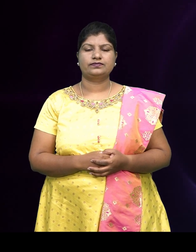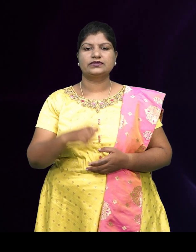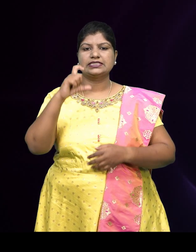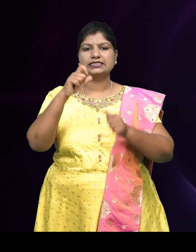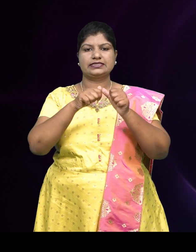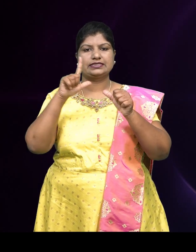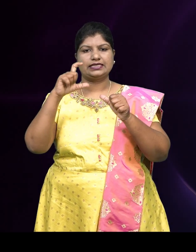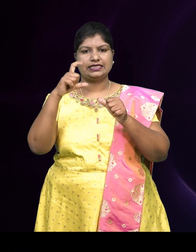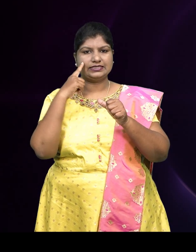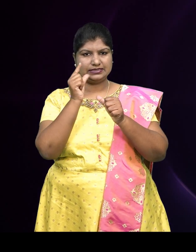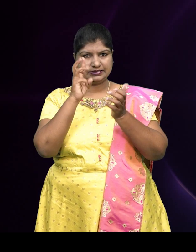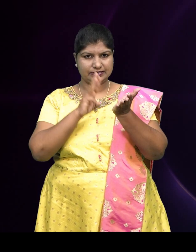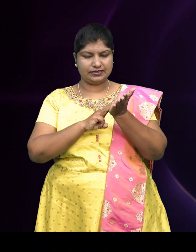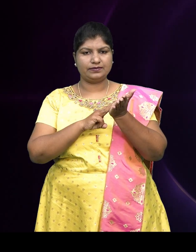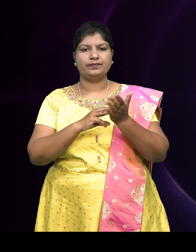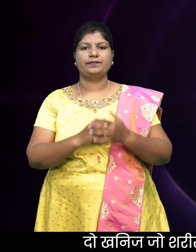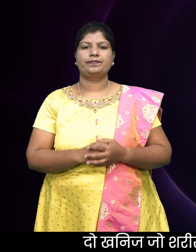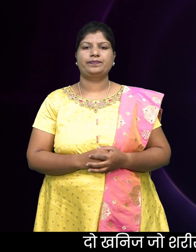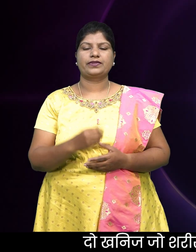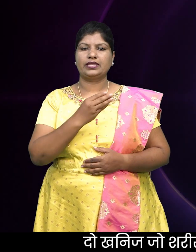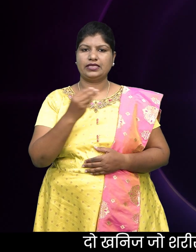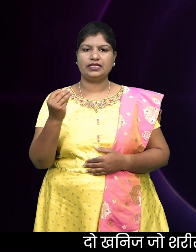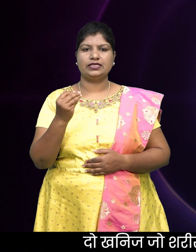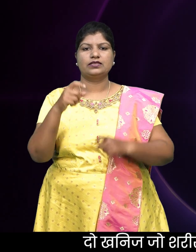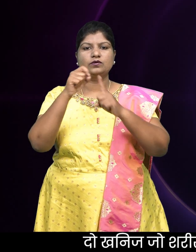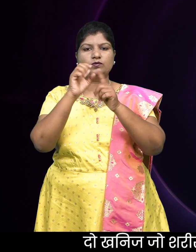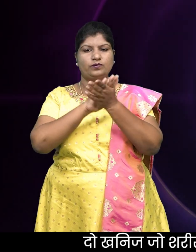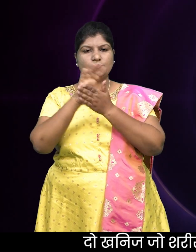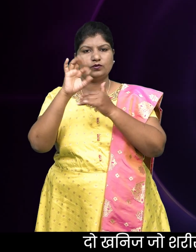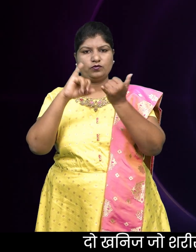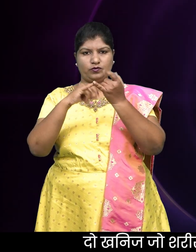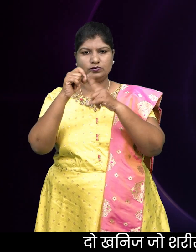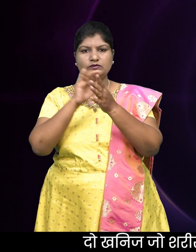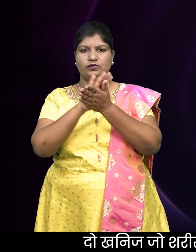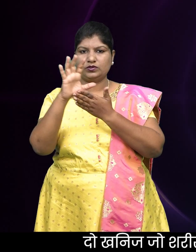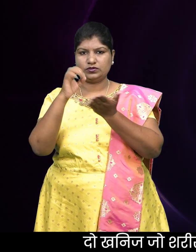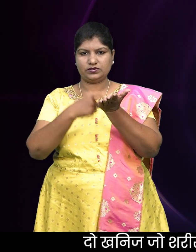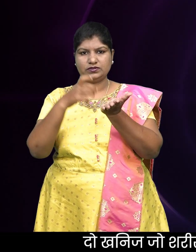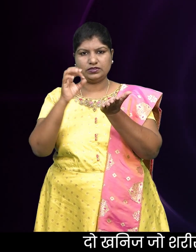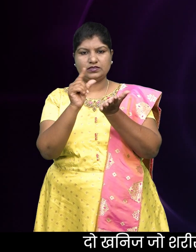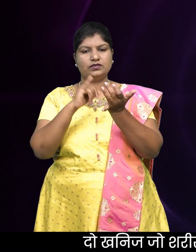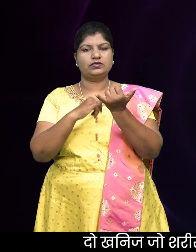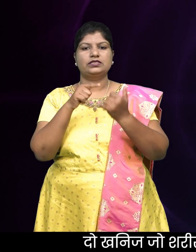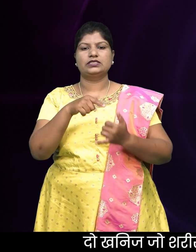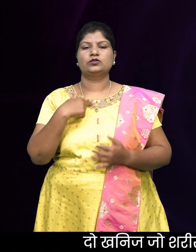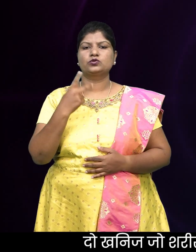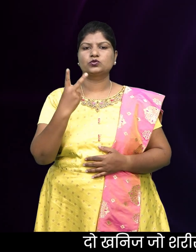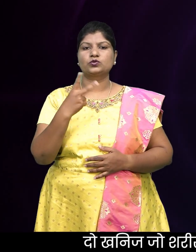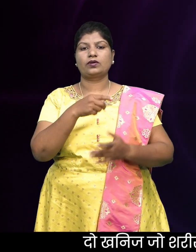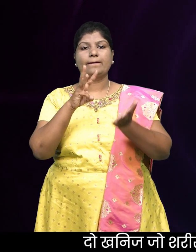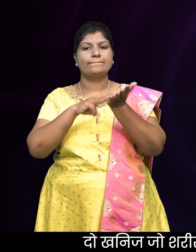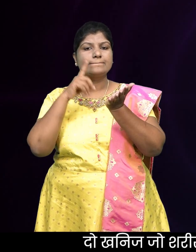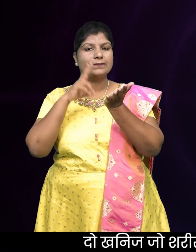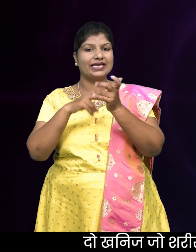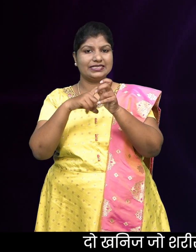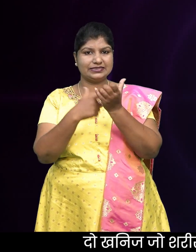3. कैल्शियम और फास्फोरस, 2 खनिज जो शरीर को महत्वपूर्ण नियामक कार्यों